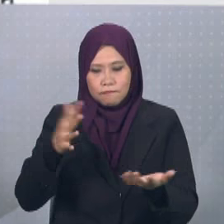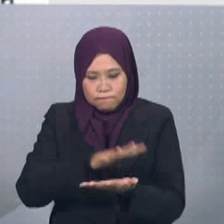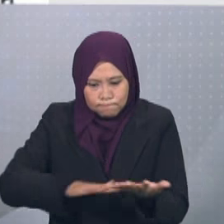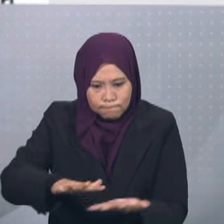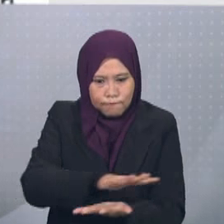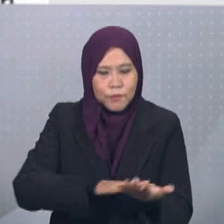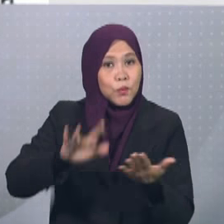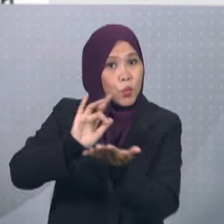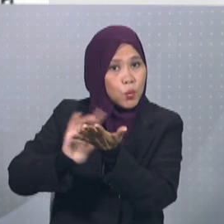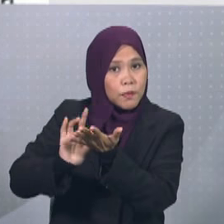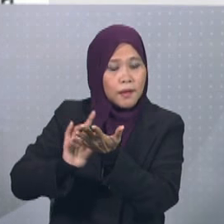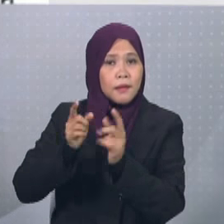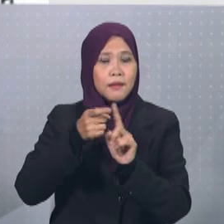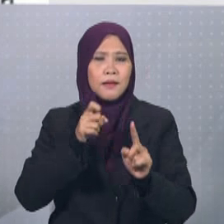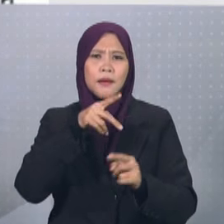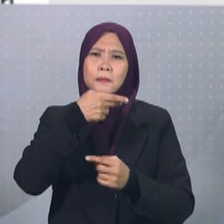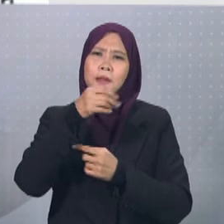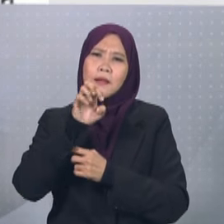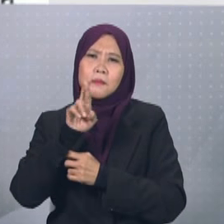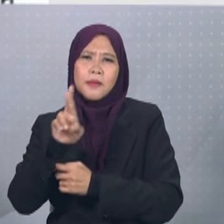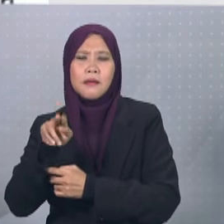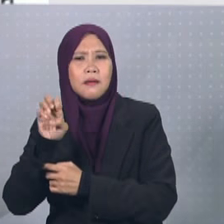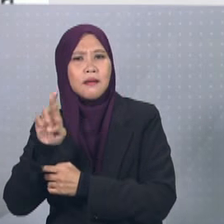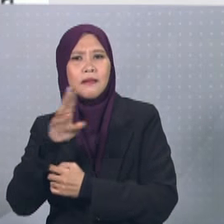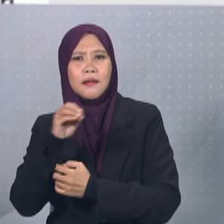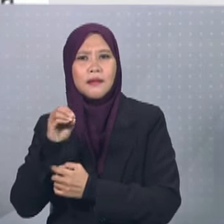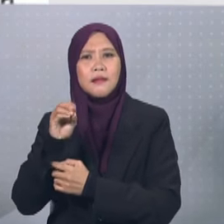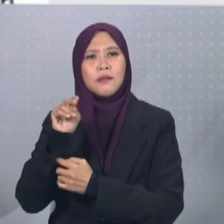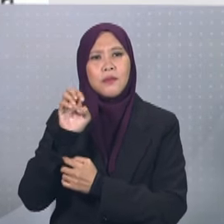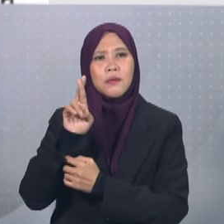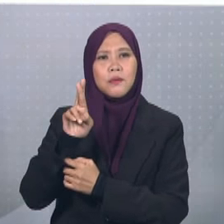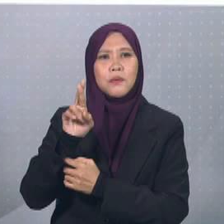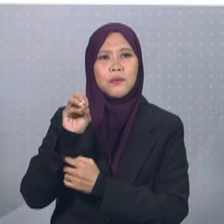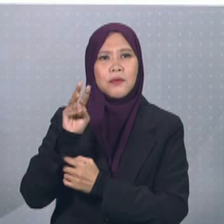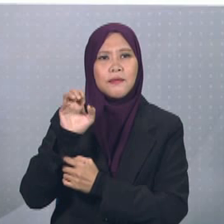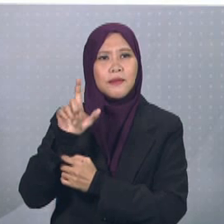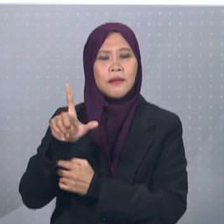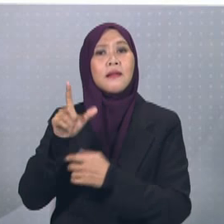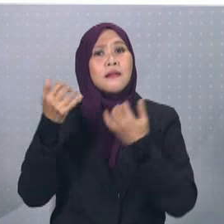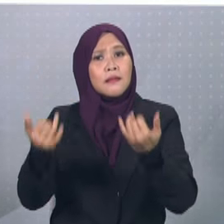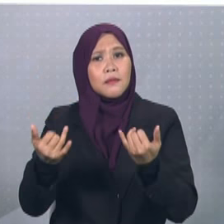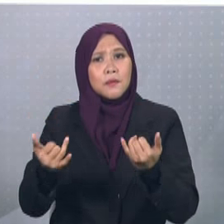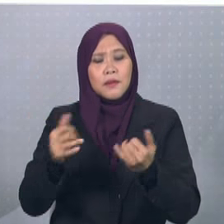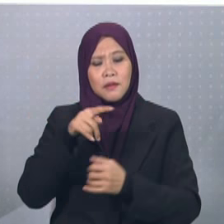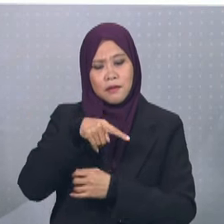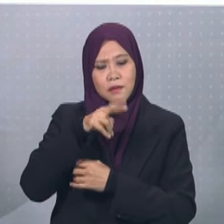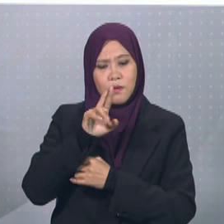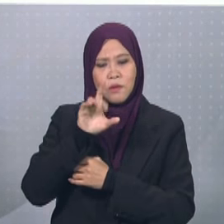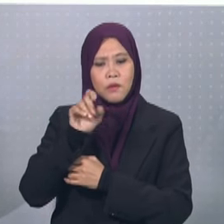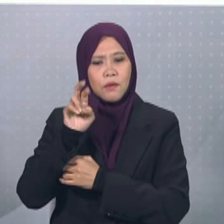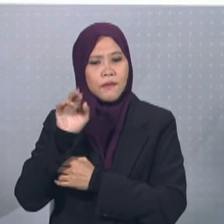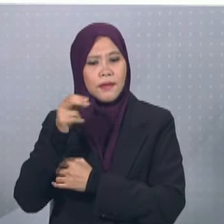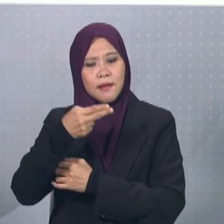ubat remdesivir, lopinavir dan juga ritonavir. Interferon beta, chloroquine dan